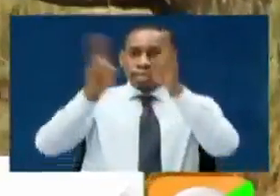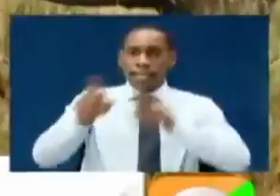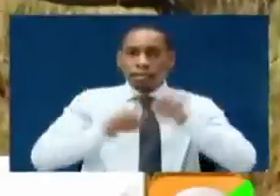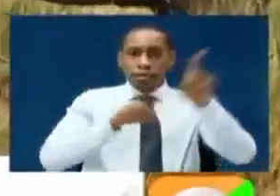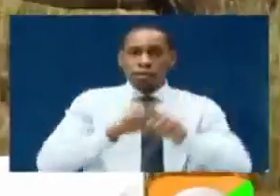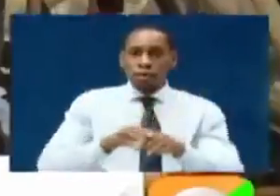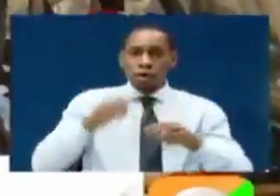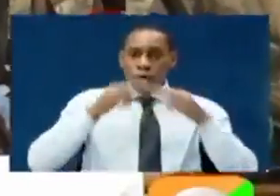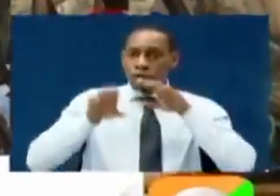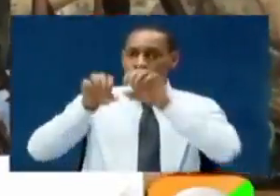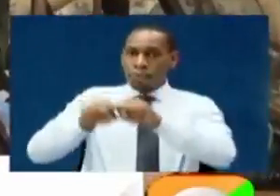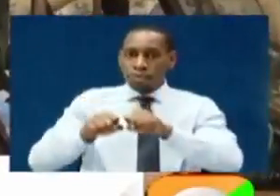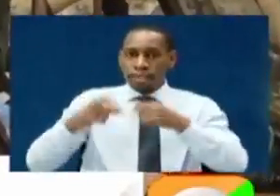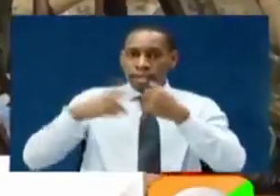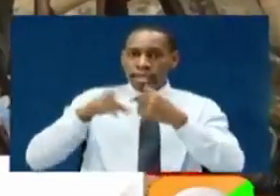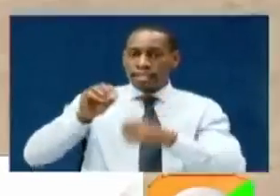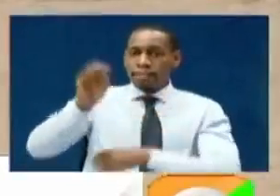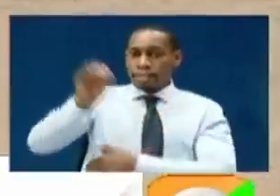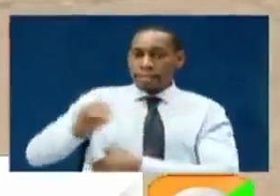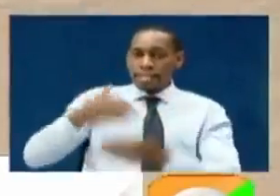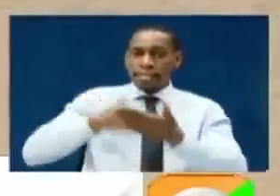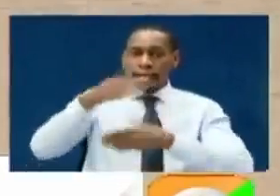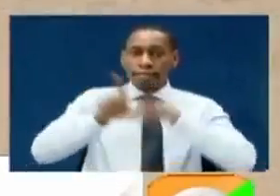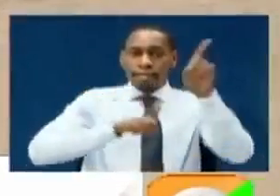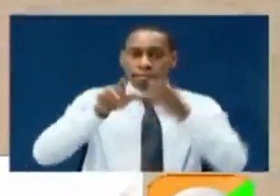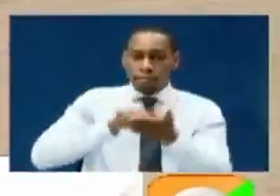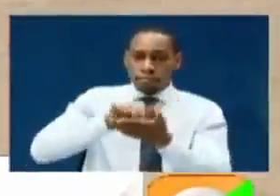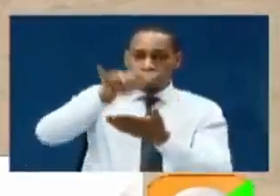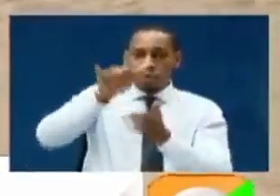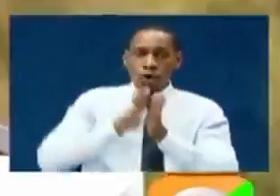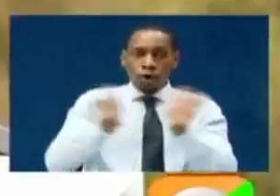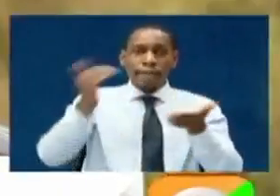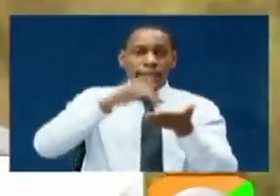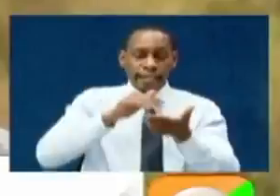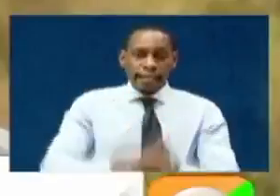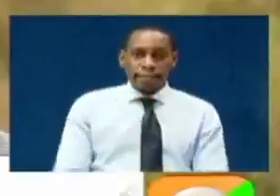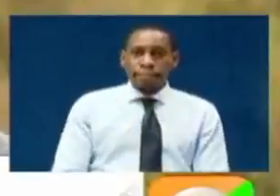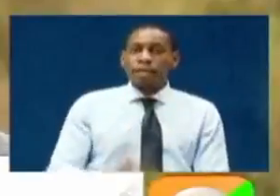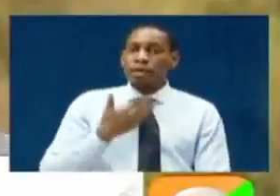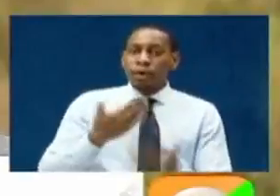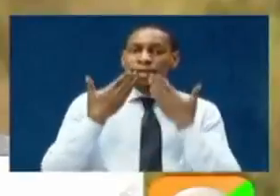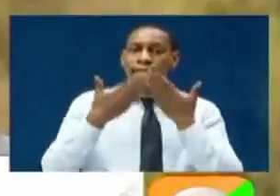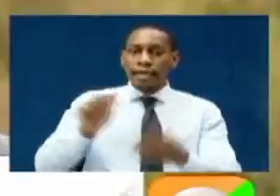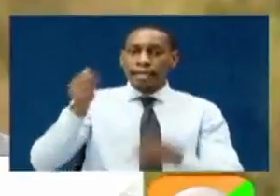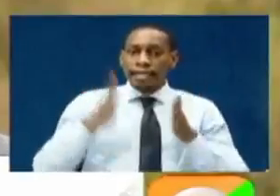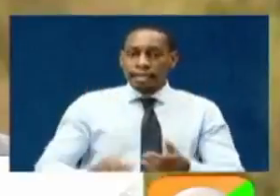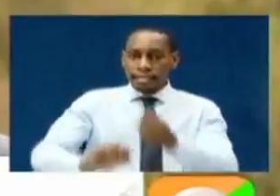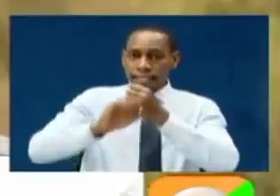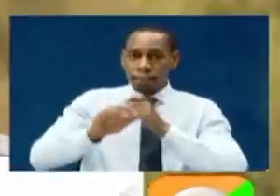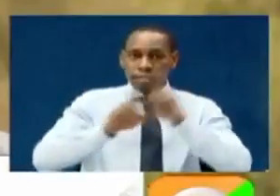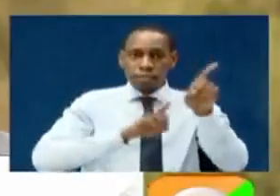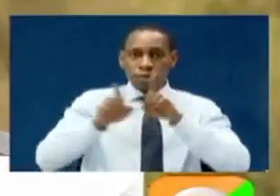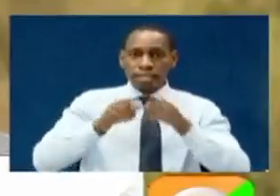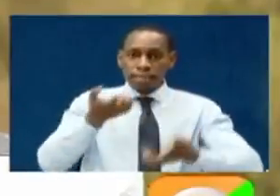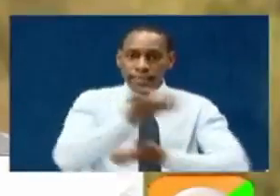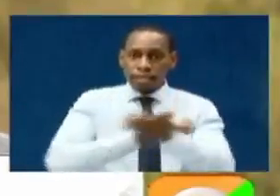wamejaza hoteli za Mara kwa 70% baada ya safari za angani kufunguliwa. I want to thank Kenyans for supporting the tourism